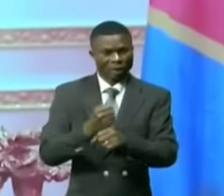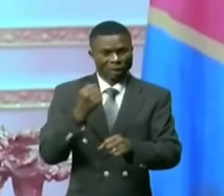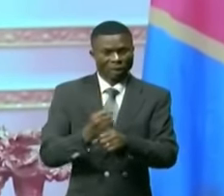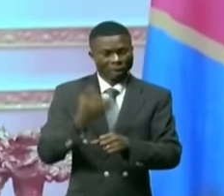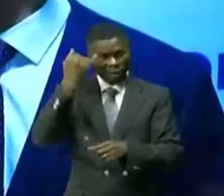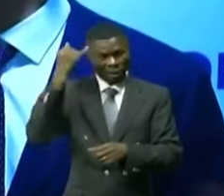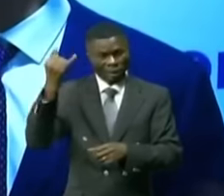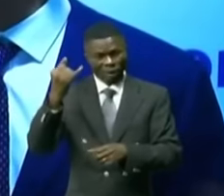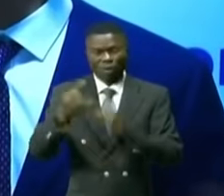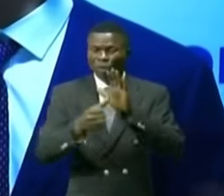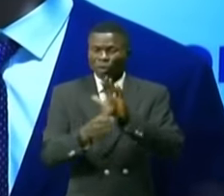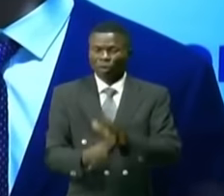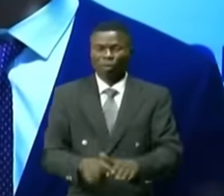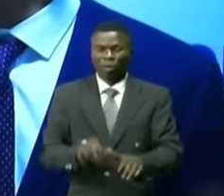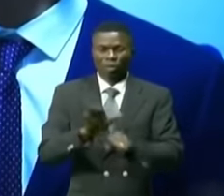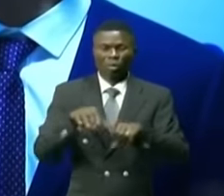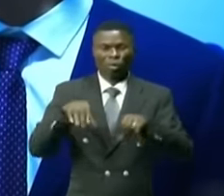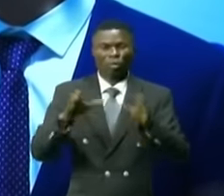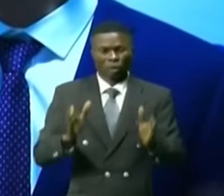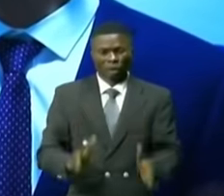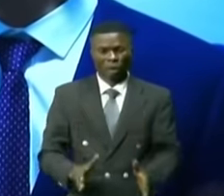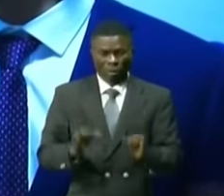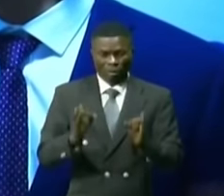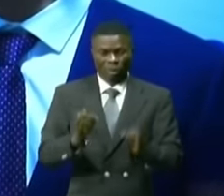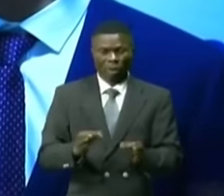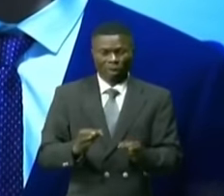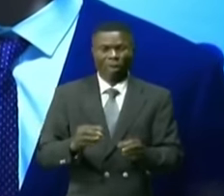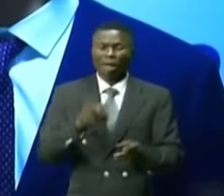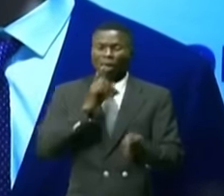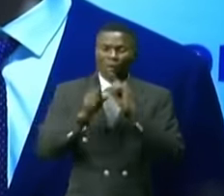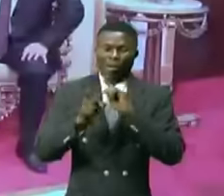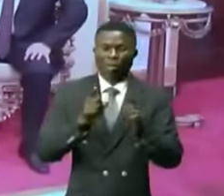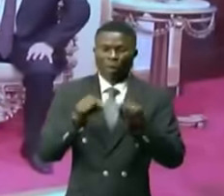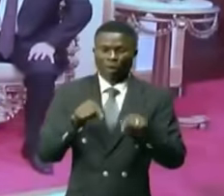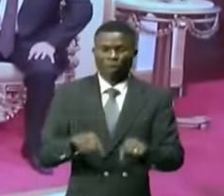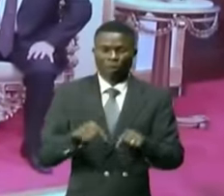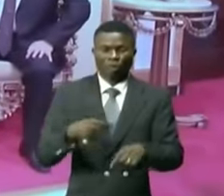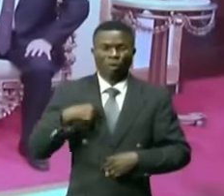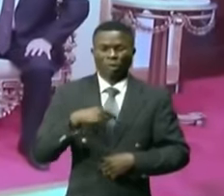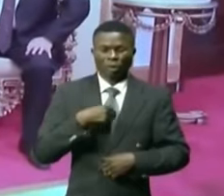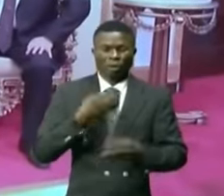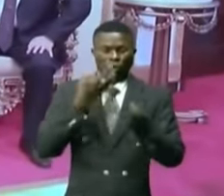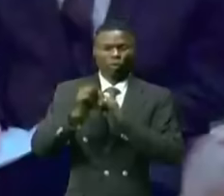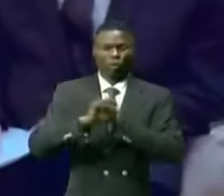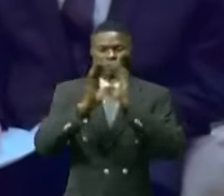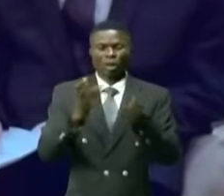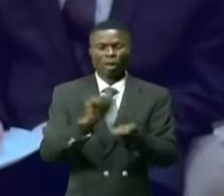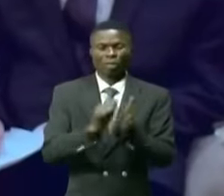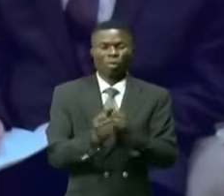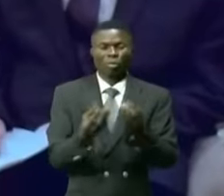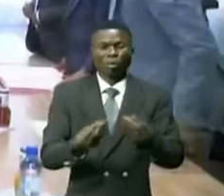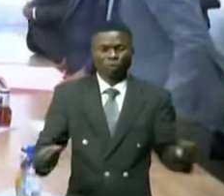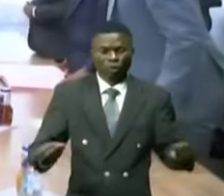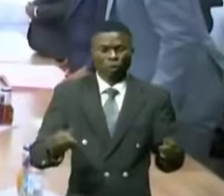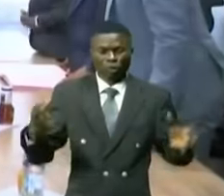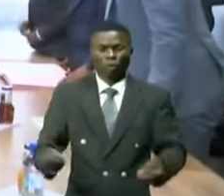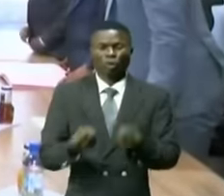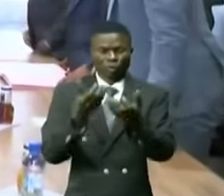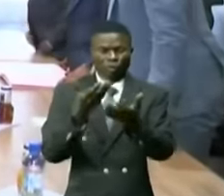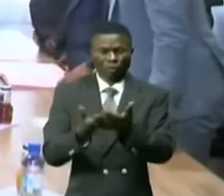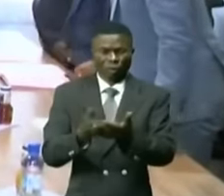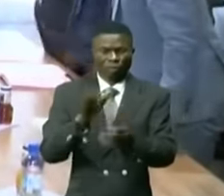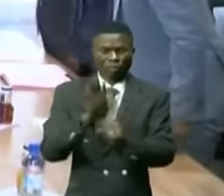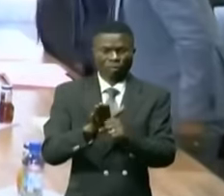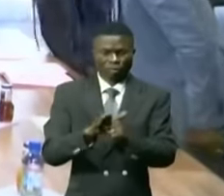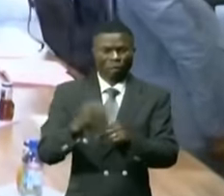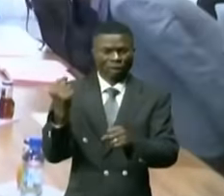peut-être il y a des malcompréhensions, mais au travers cet échange, nous avons réglé certains problèmes et puis c'est bien passé. Après plusieurs